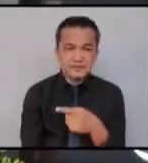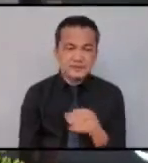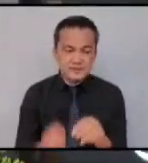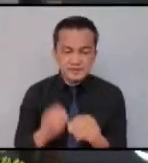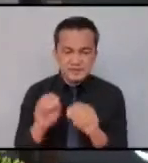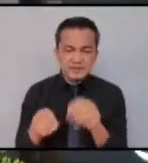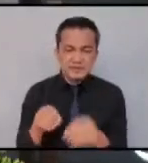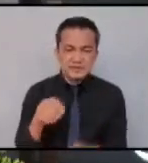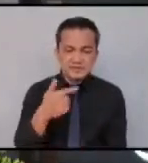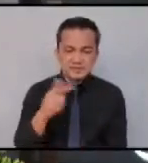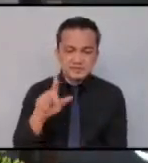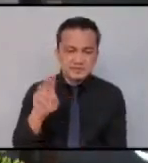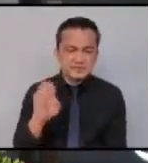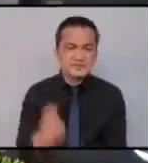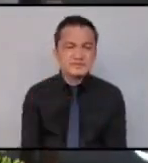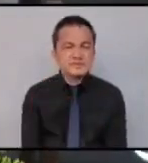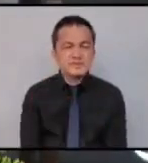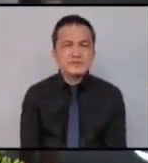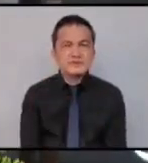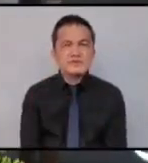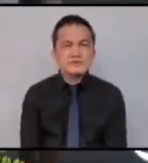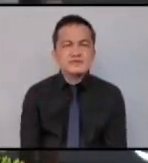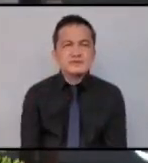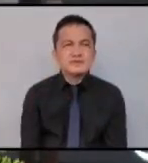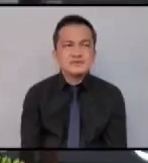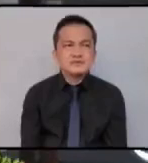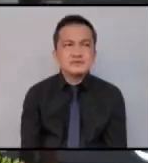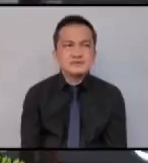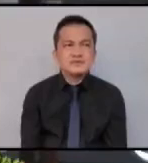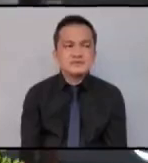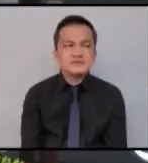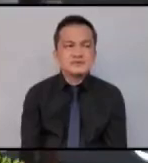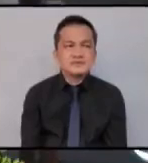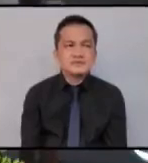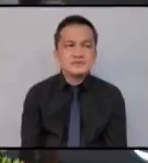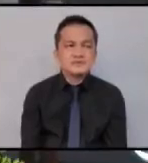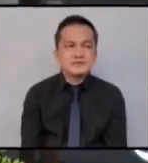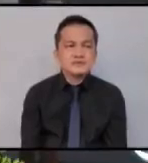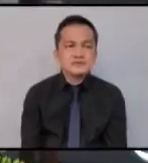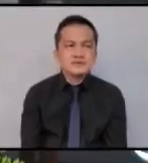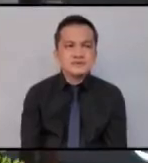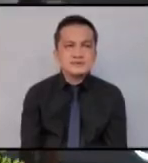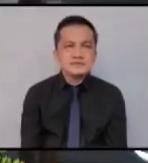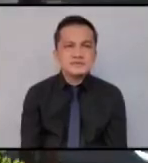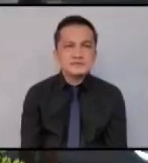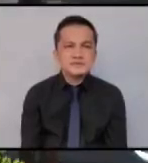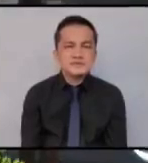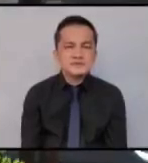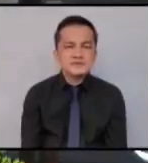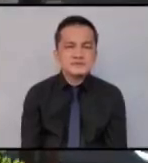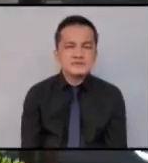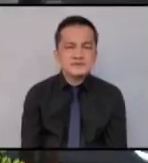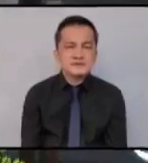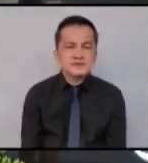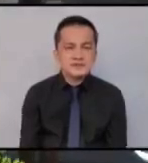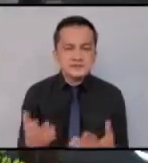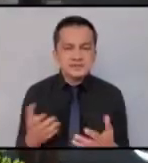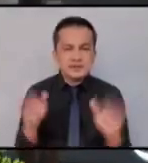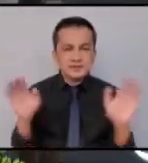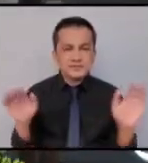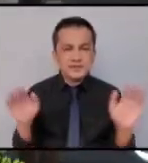Wow, ha? Ayan. Ito, umiiyak. Uy, nasa na yung baktak! Ito guys, pagkatapos